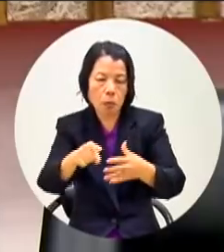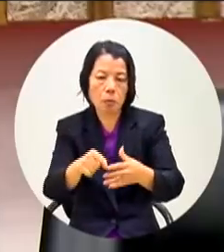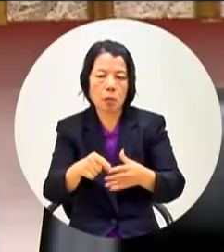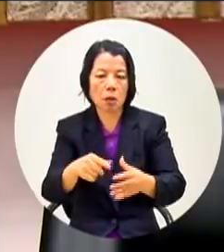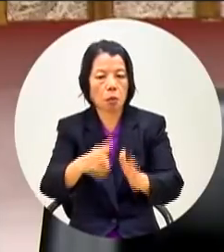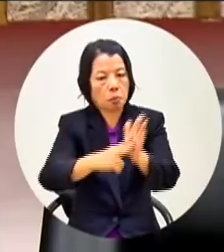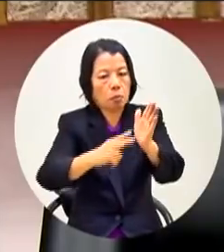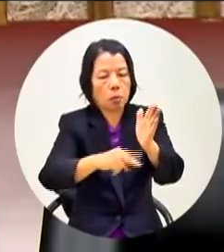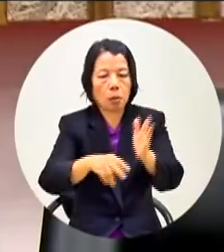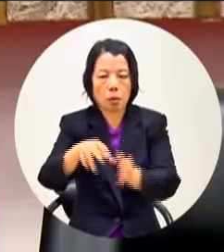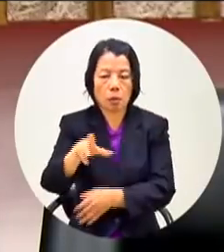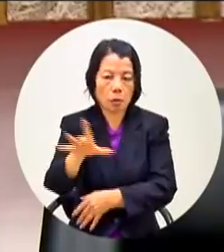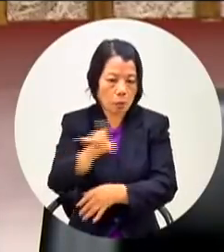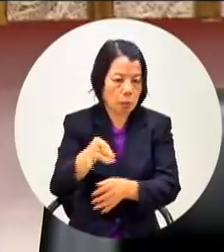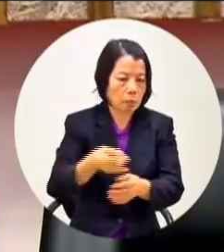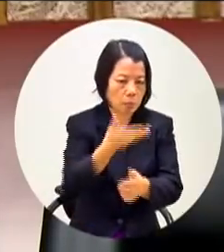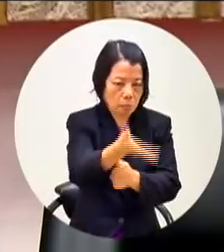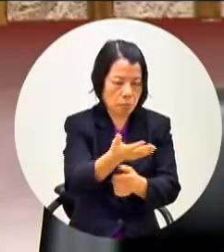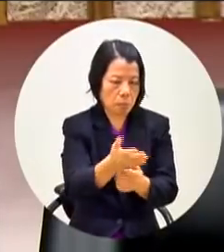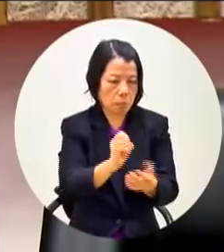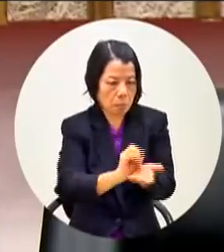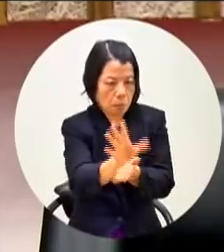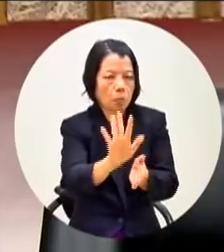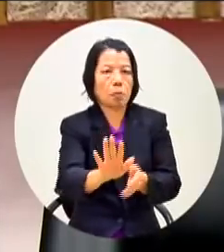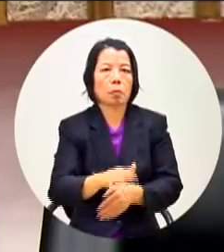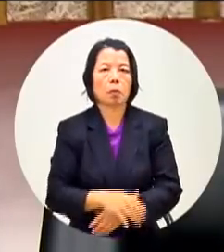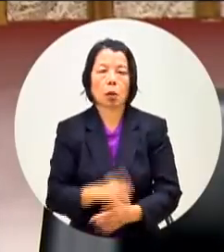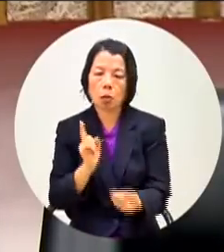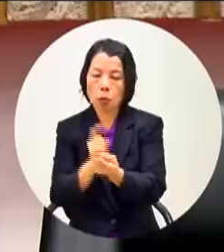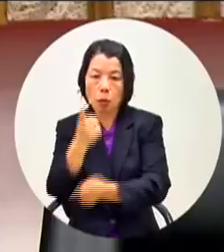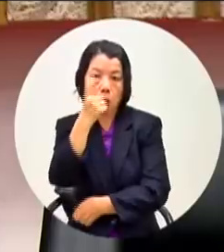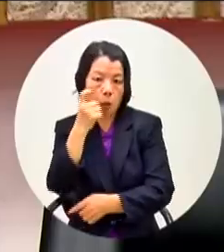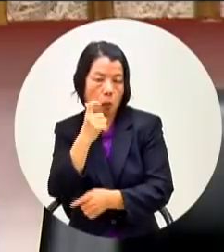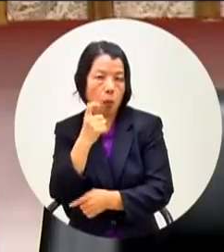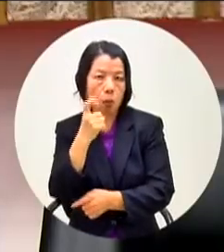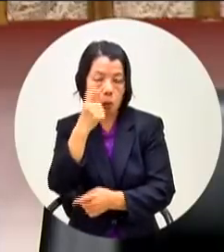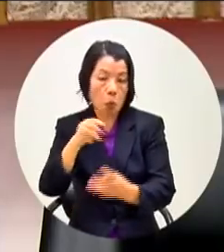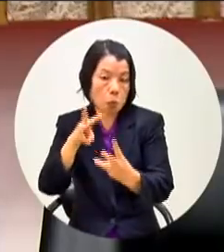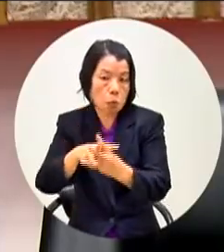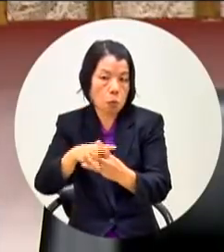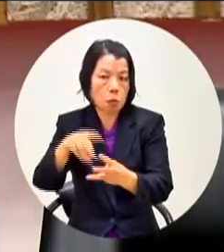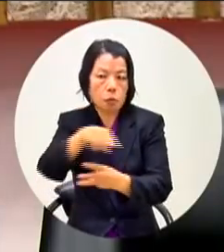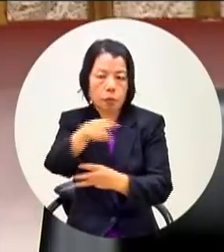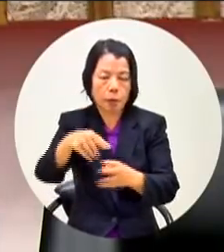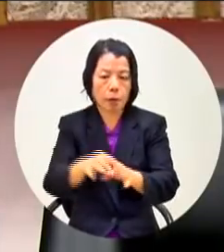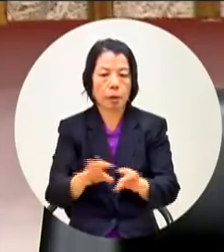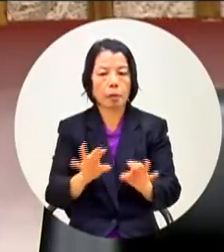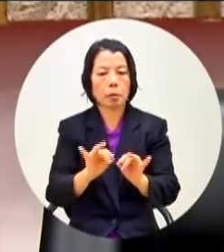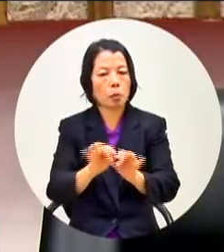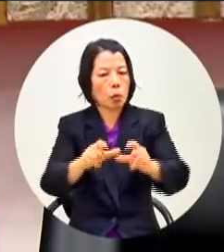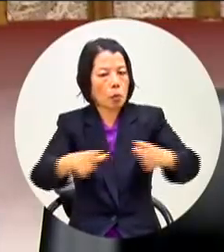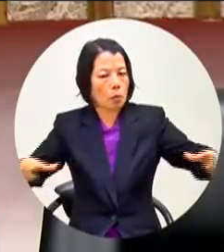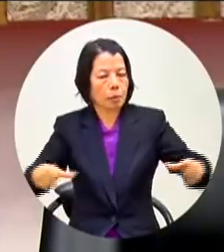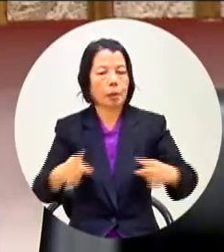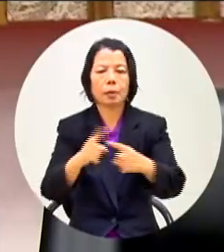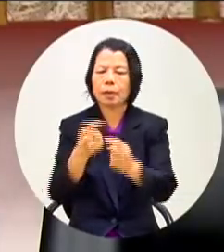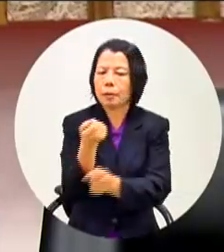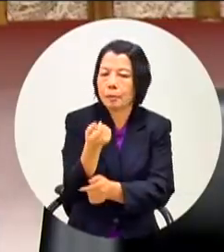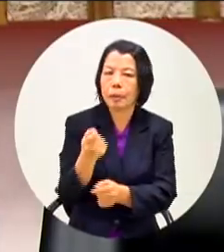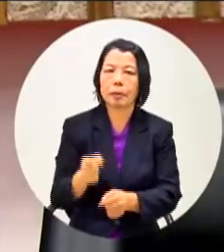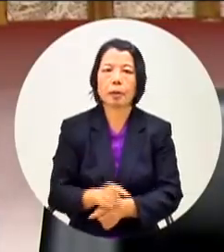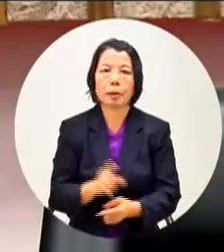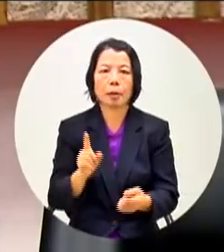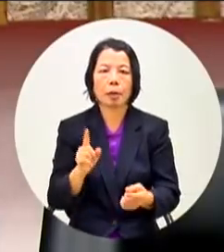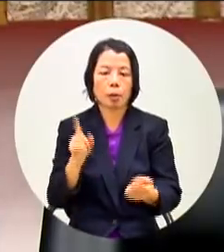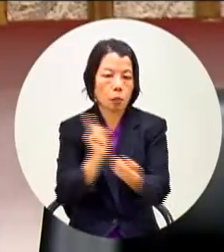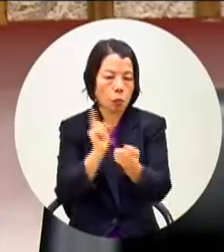呢欧洲因为它比较地广人稀嘛哈，所以呢人口密度比较低。你看，连我们捷运的鼻祖哈。你看